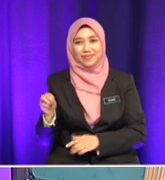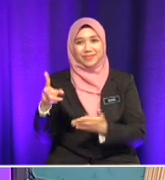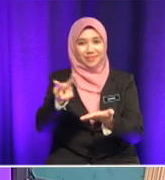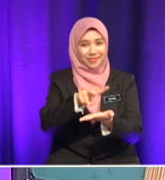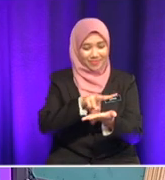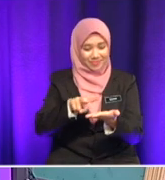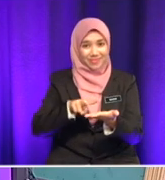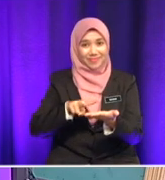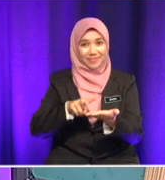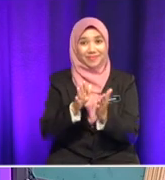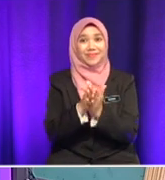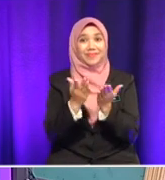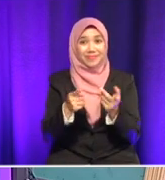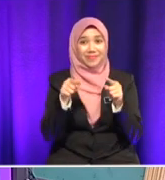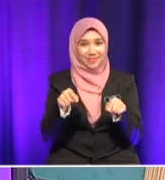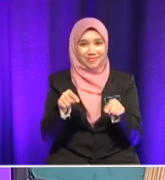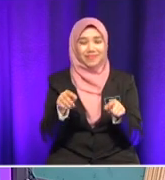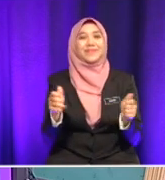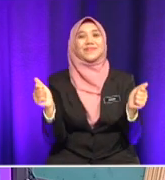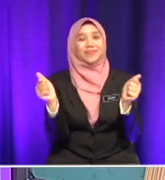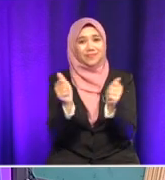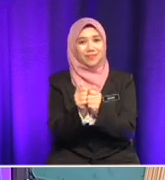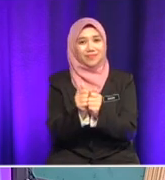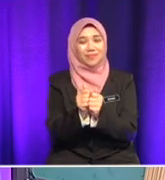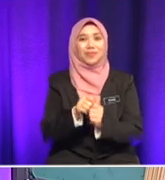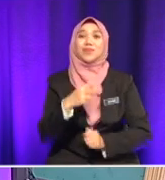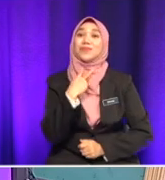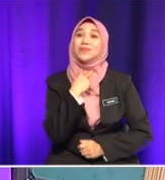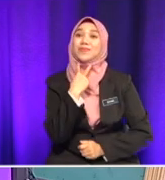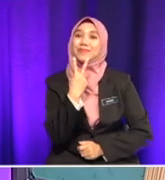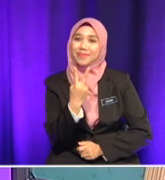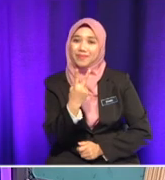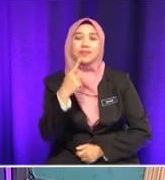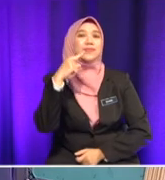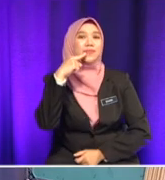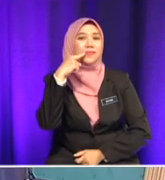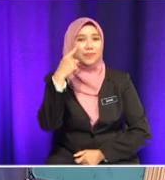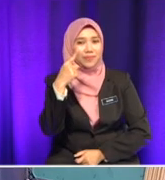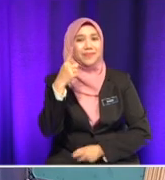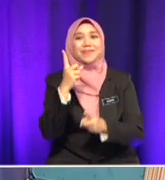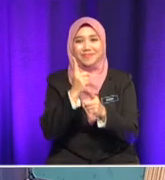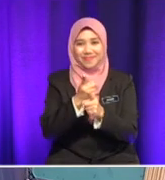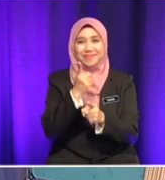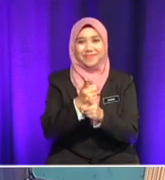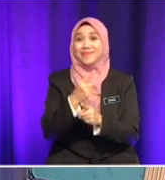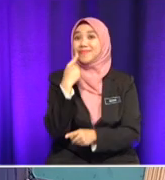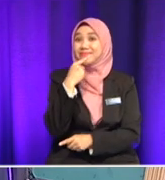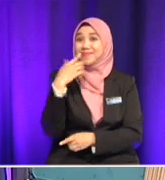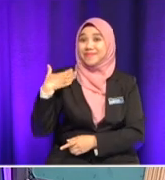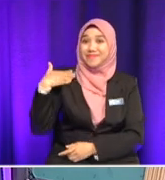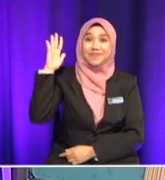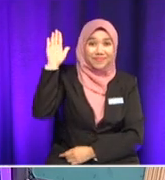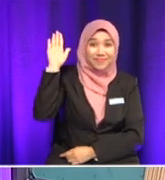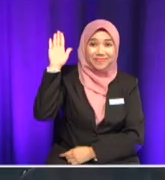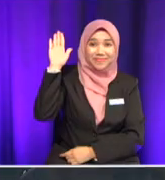dengan intonasi yang sesuai dan sebutkan yang betul siapa Nak baca silakan